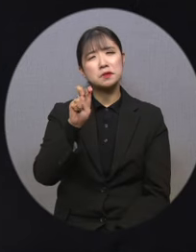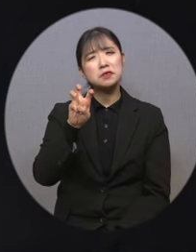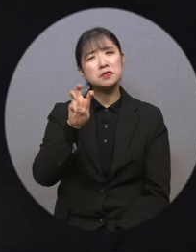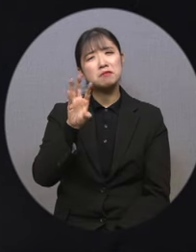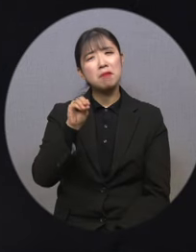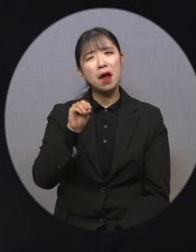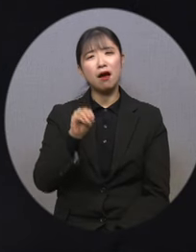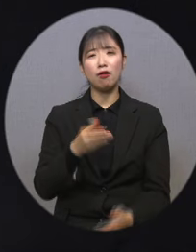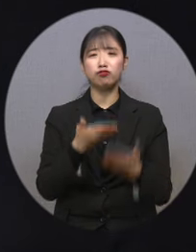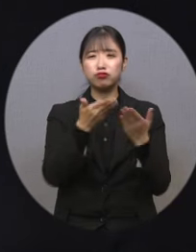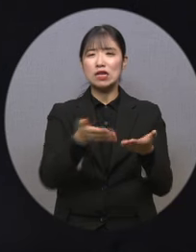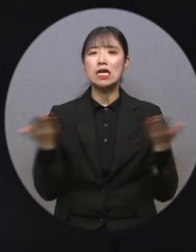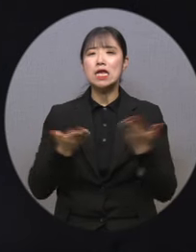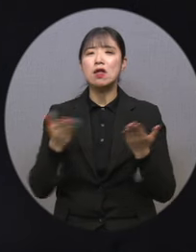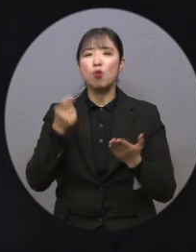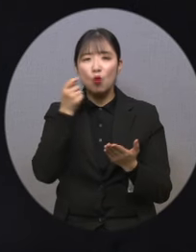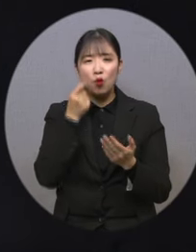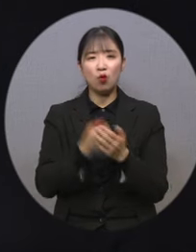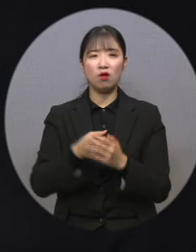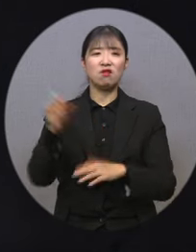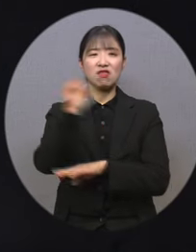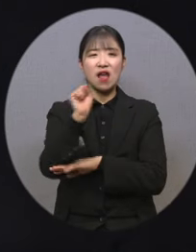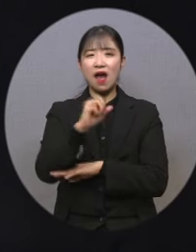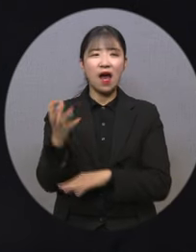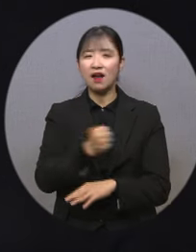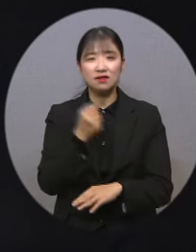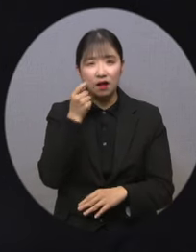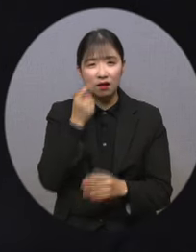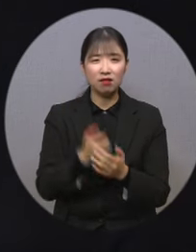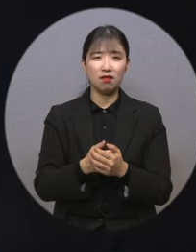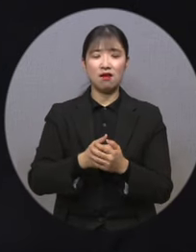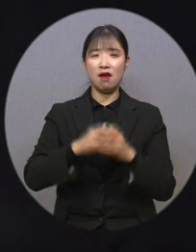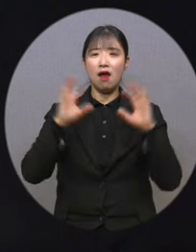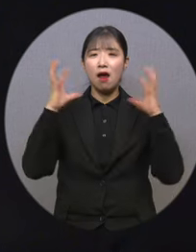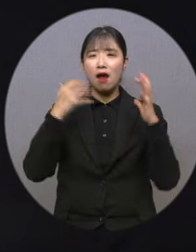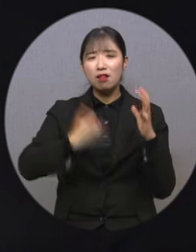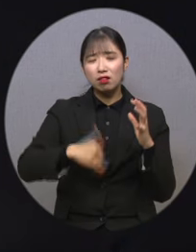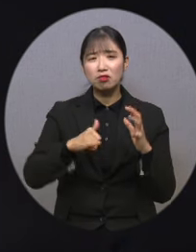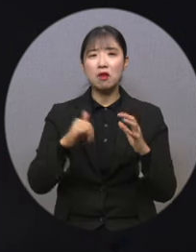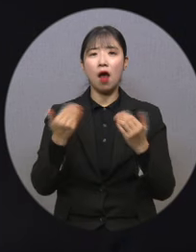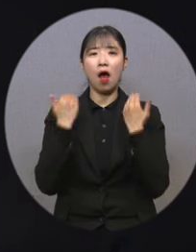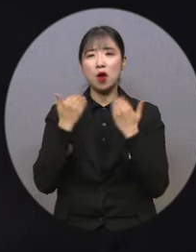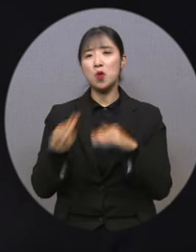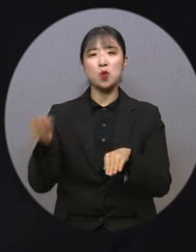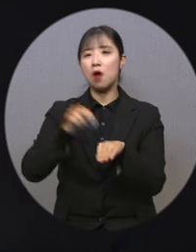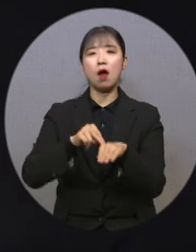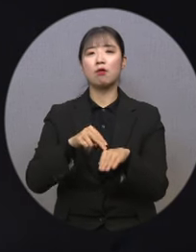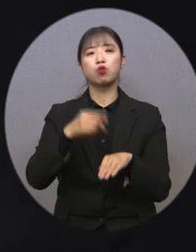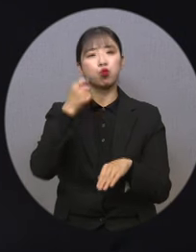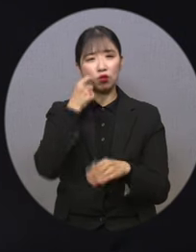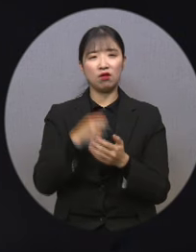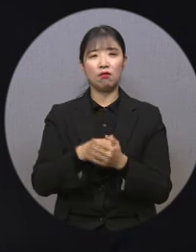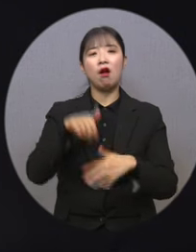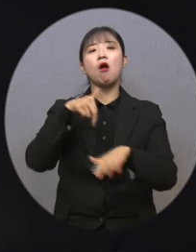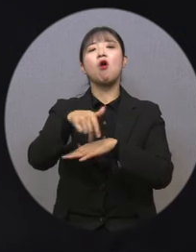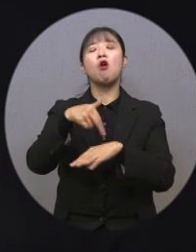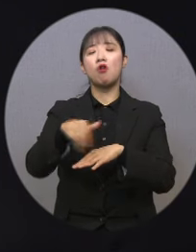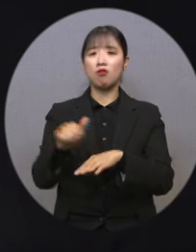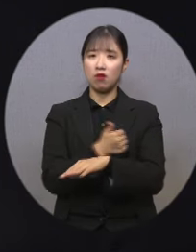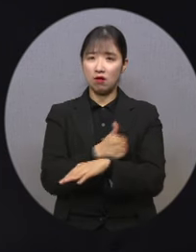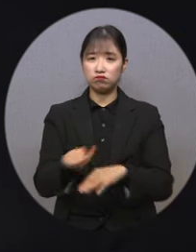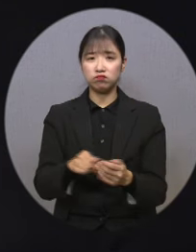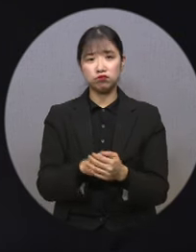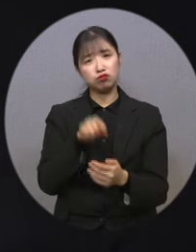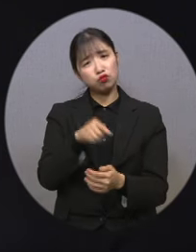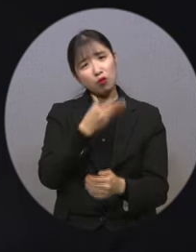일도 못하게 하고 자동차도 가지고 있으면 안 되고 애들 태워서 학교도 갈 수 없어요. 걸어 다녀야 된다는 겁니다.